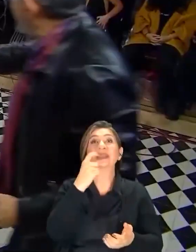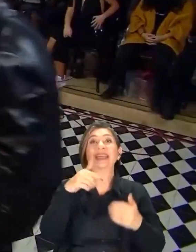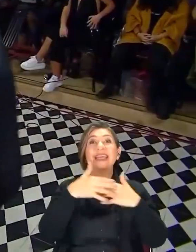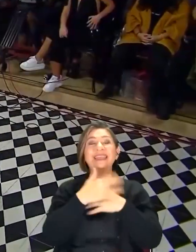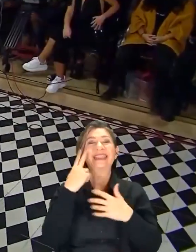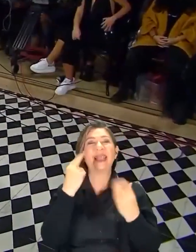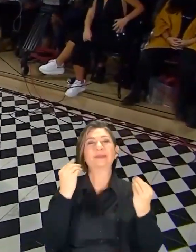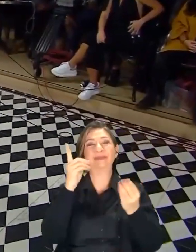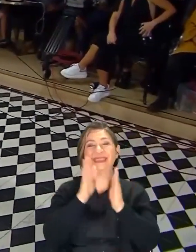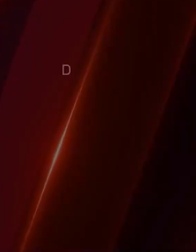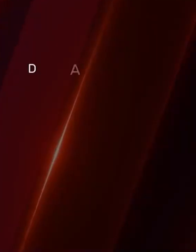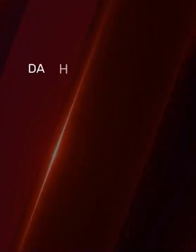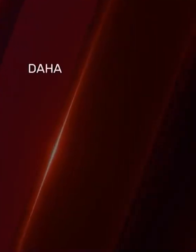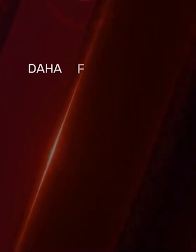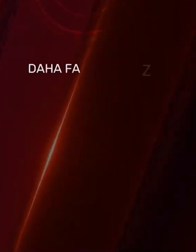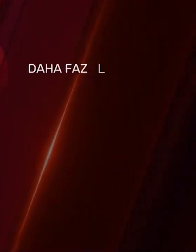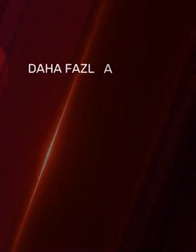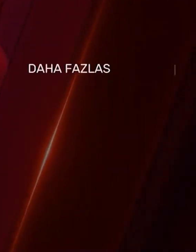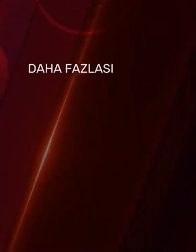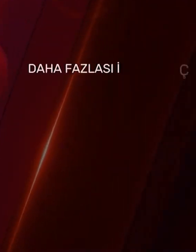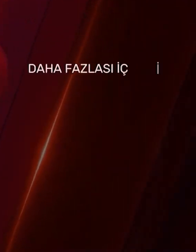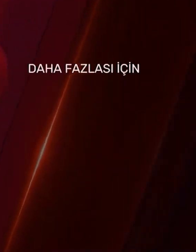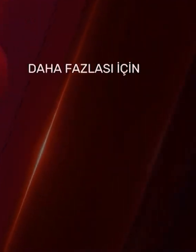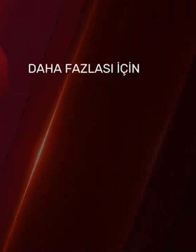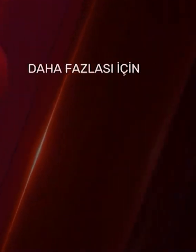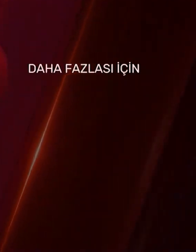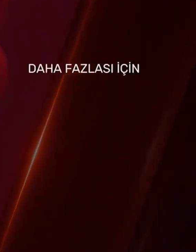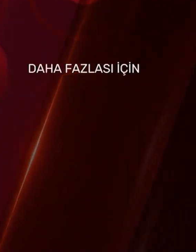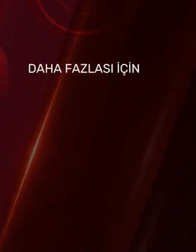temiz bir sayfa açacağız yaşasın